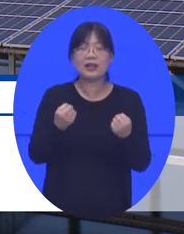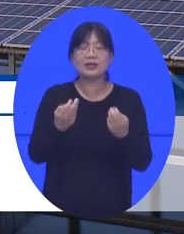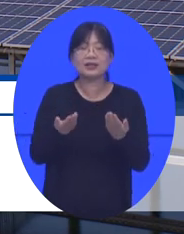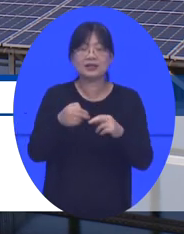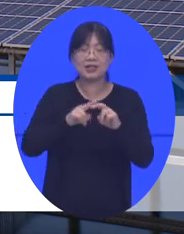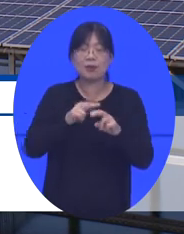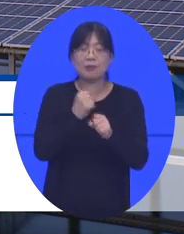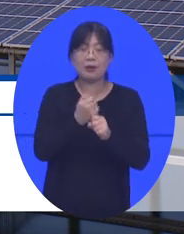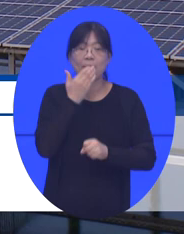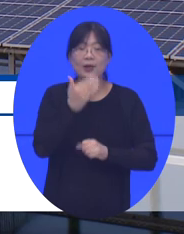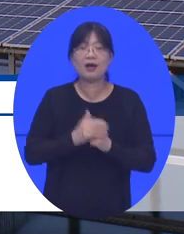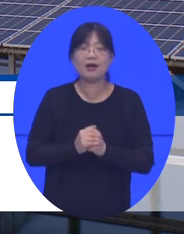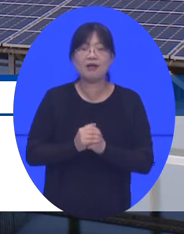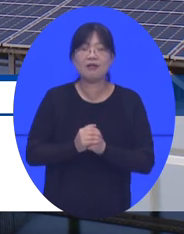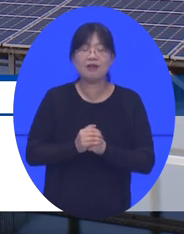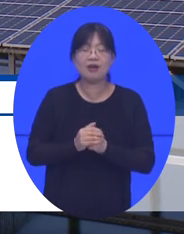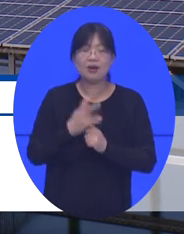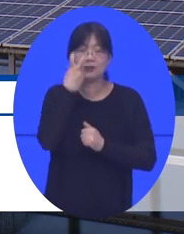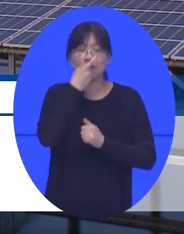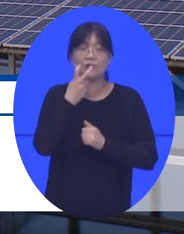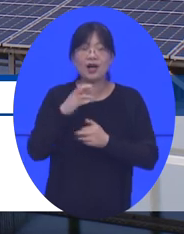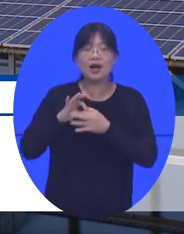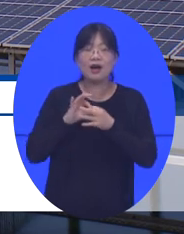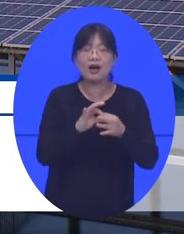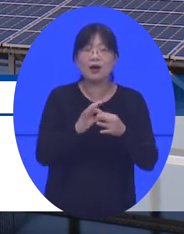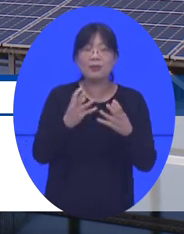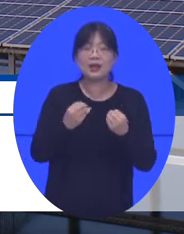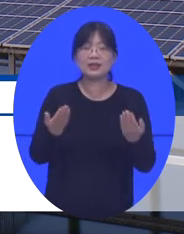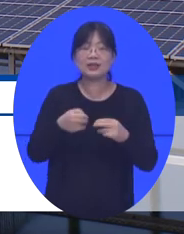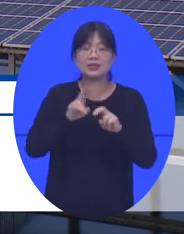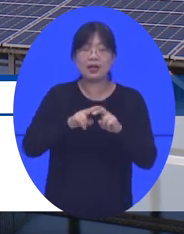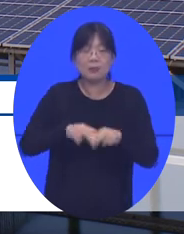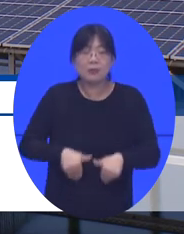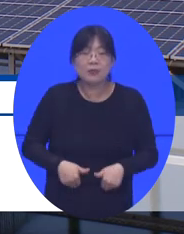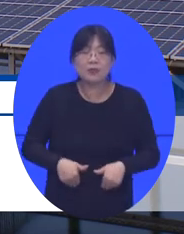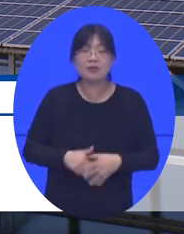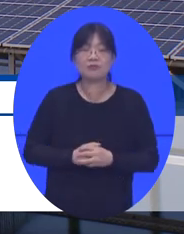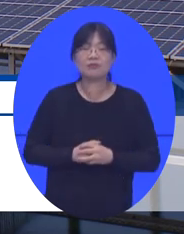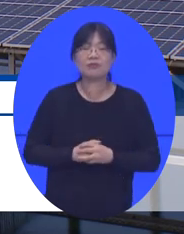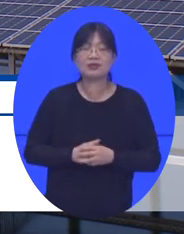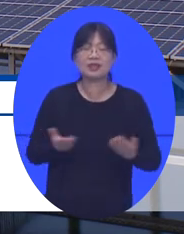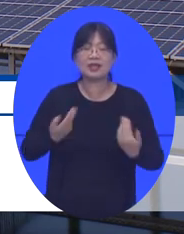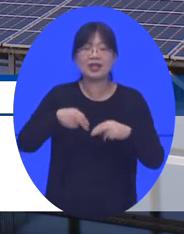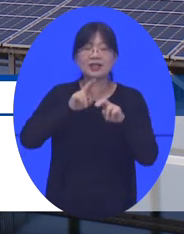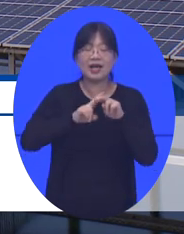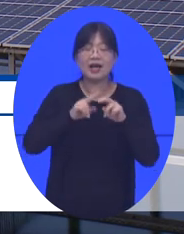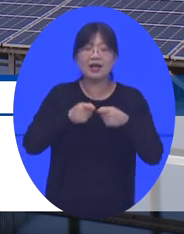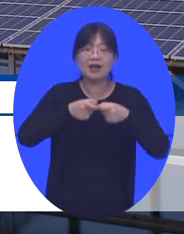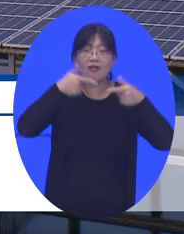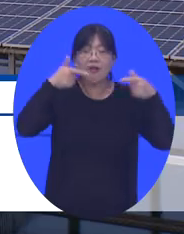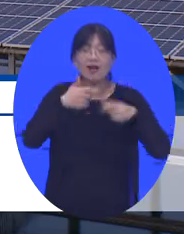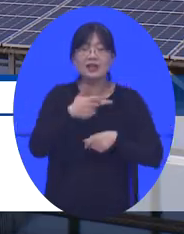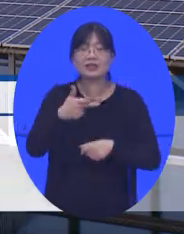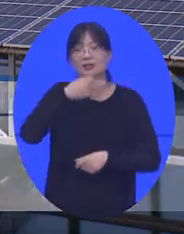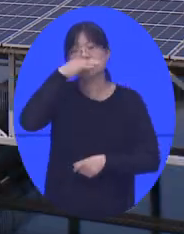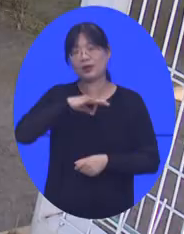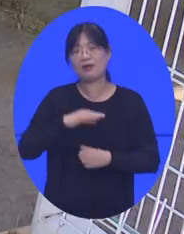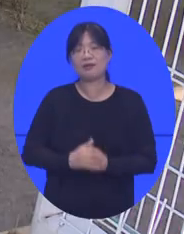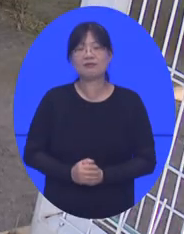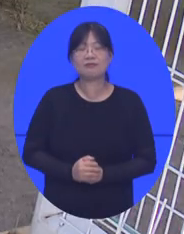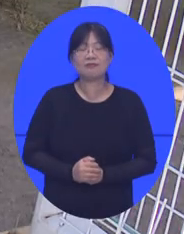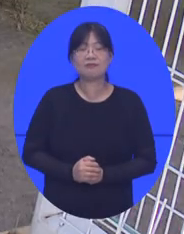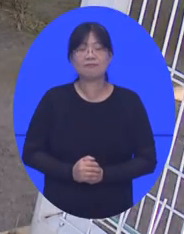수 있습니다. 그리고 특히 유지관리하는 데도 많은 일자리가 필요하고 그래서 일자리를 늘리는 데큰 효과적이라고